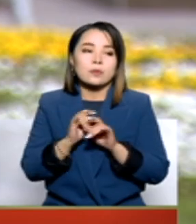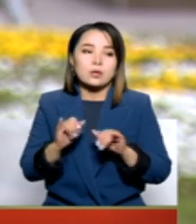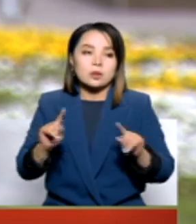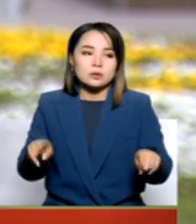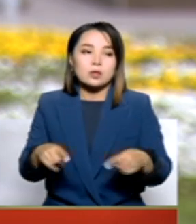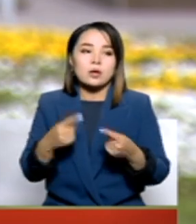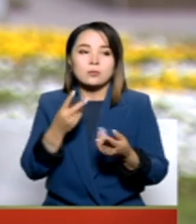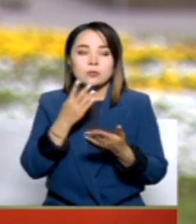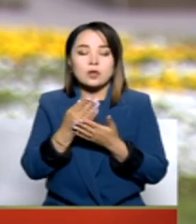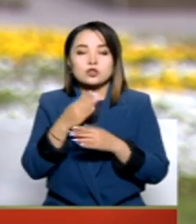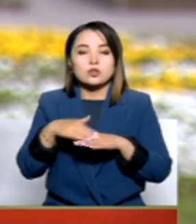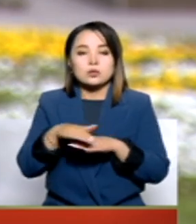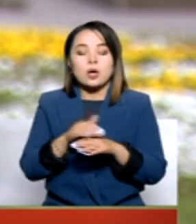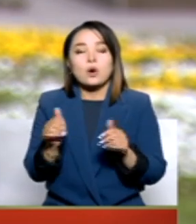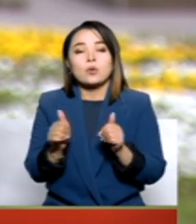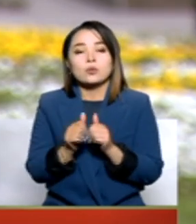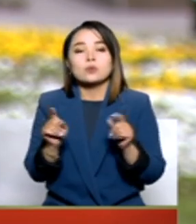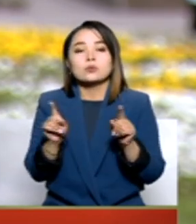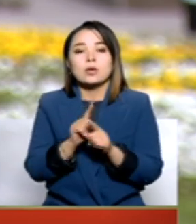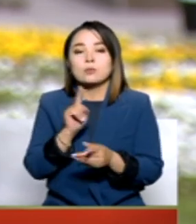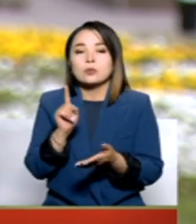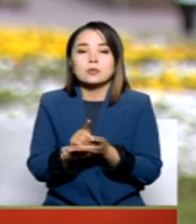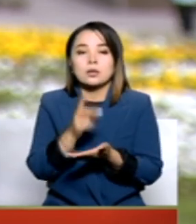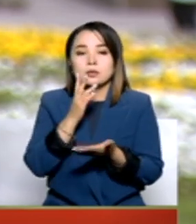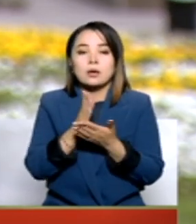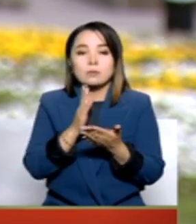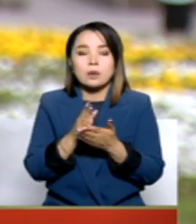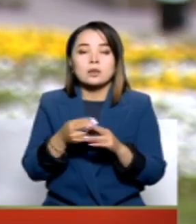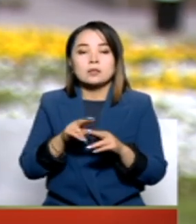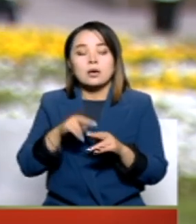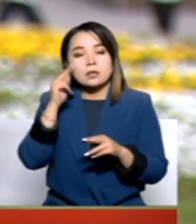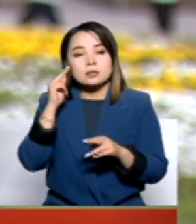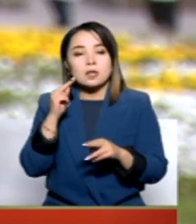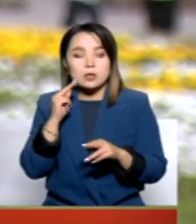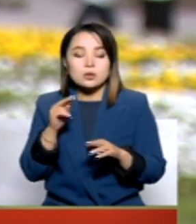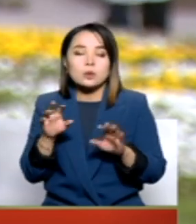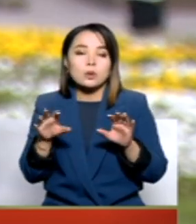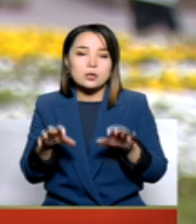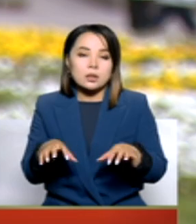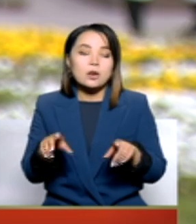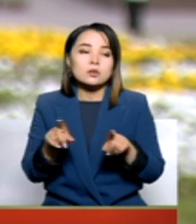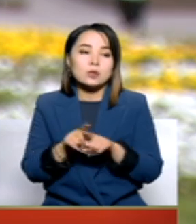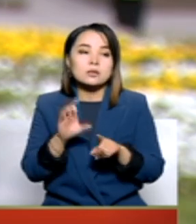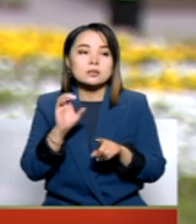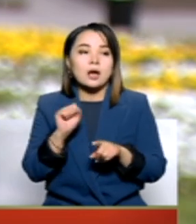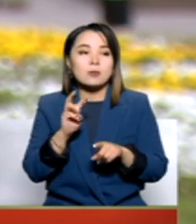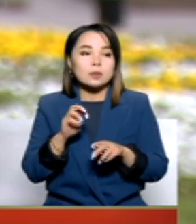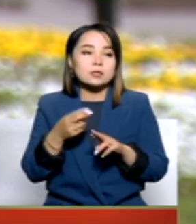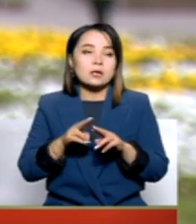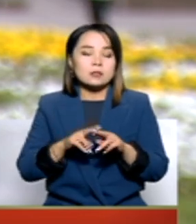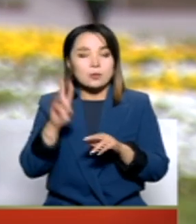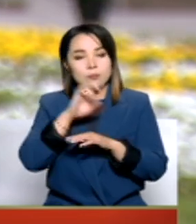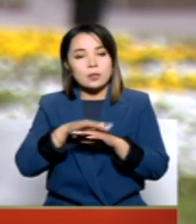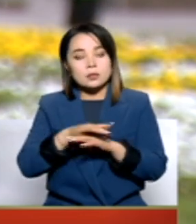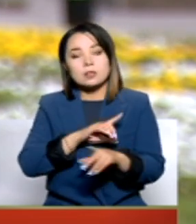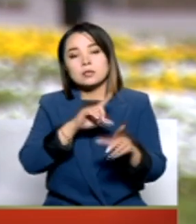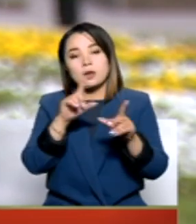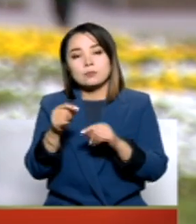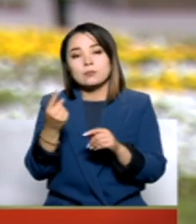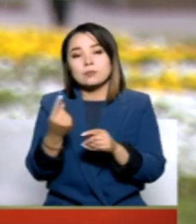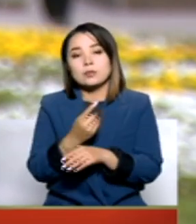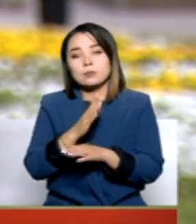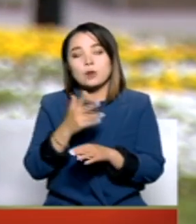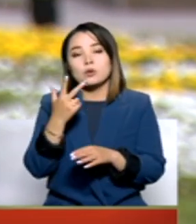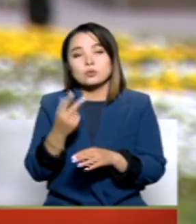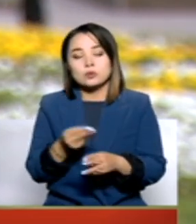Оны дамытуға шығыстағы көршімізде мүдделі. Сондықтан Қытай төрағасы саммит алдында елімізге мемлекеттік сапармен бір емес